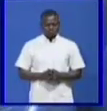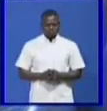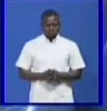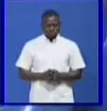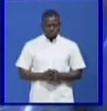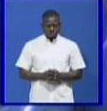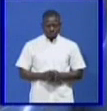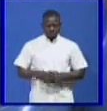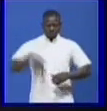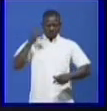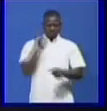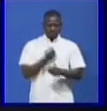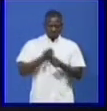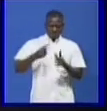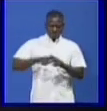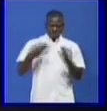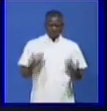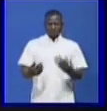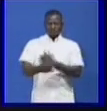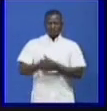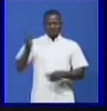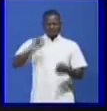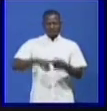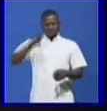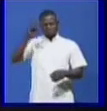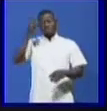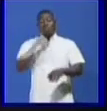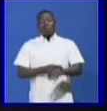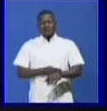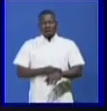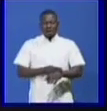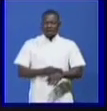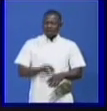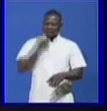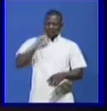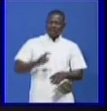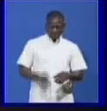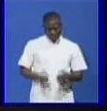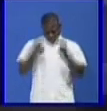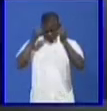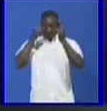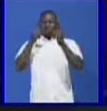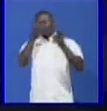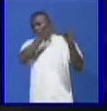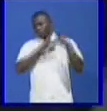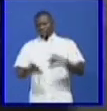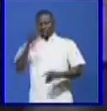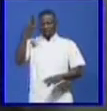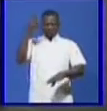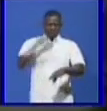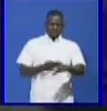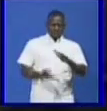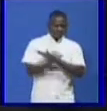Le travail commence aujourd'hui à 6 heures. Pour cela, il a fallu se lever depuis 4 heures du matin pour ne pas manquer